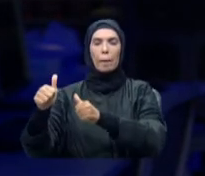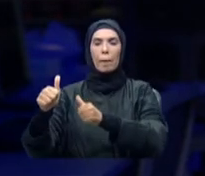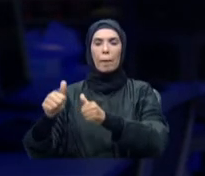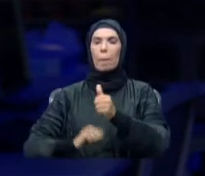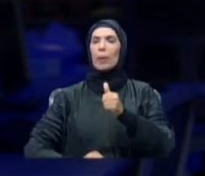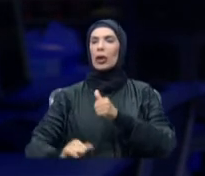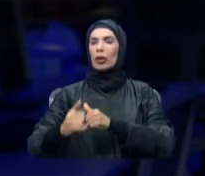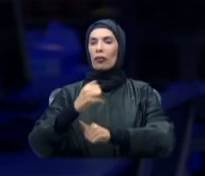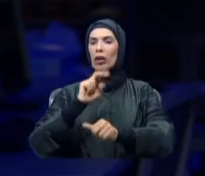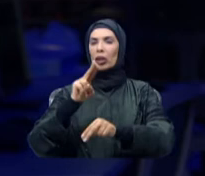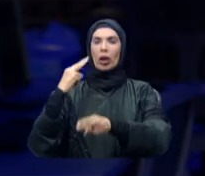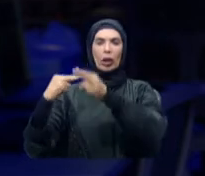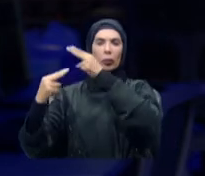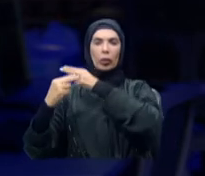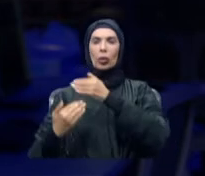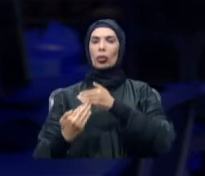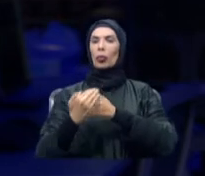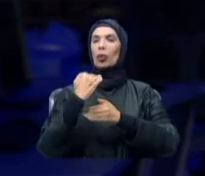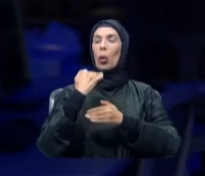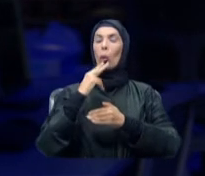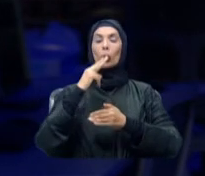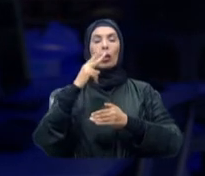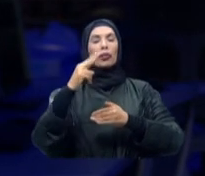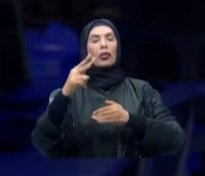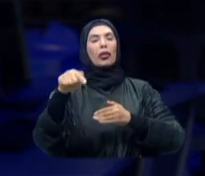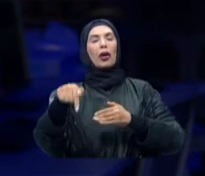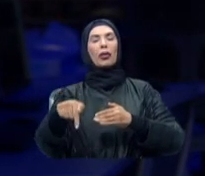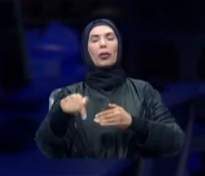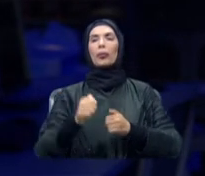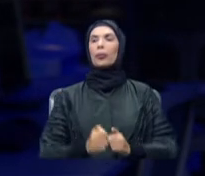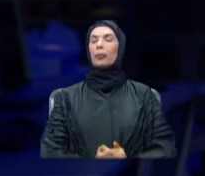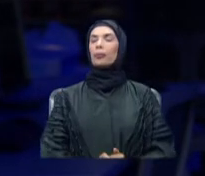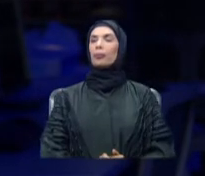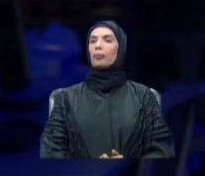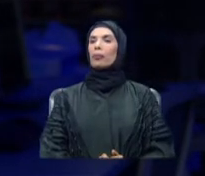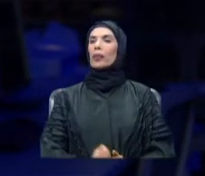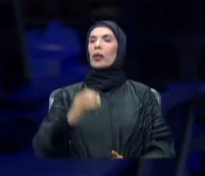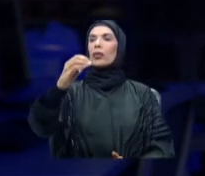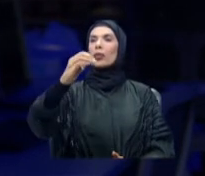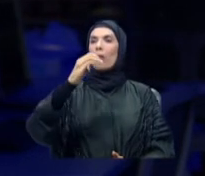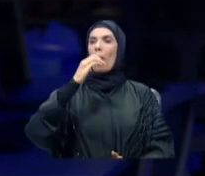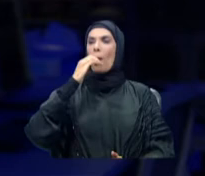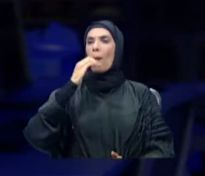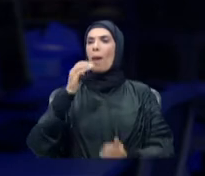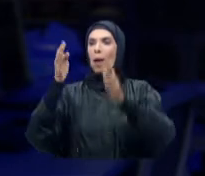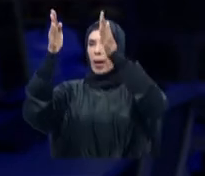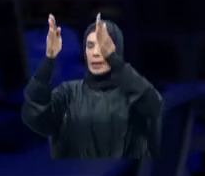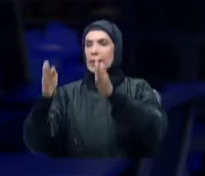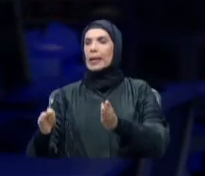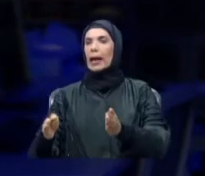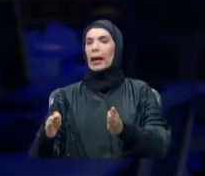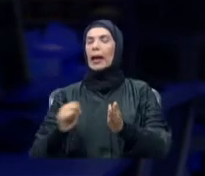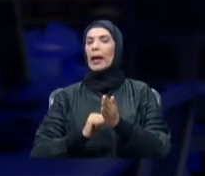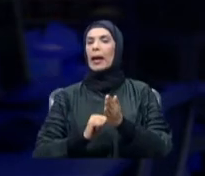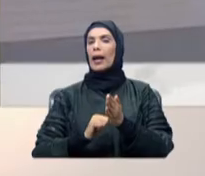في تاريخ البحرين الحديثة، كيف تصفينه وكيف تتحدثين عنه؟ صرح الميثاق الوطني هو رئيس سنة